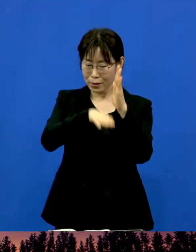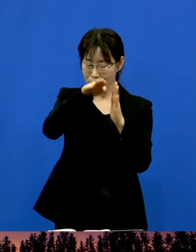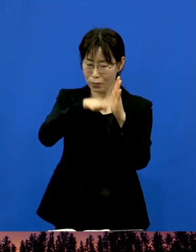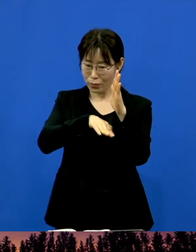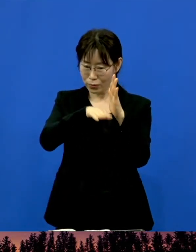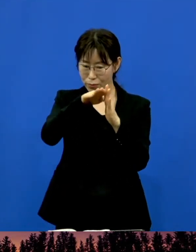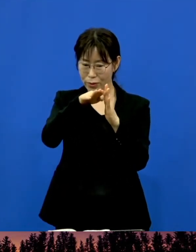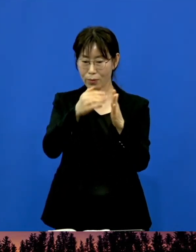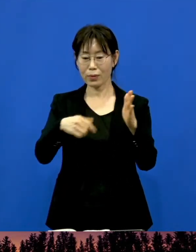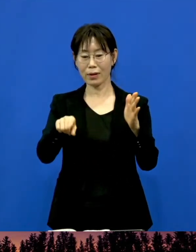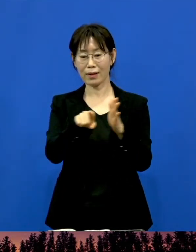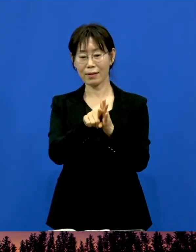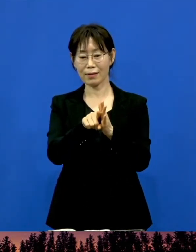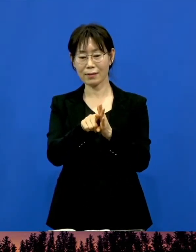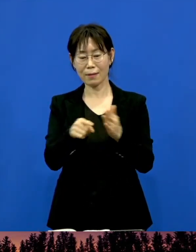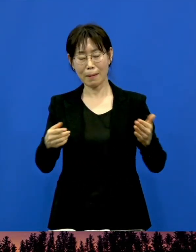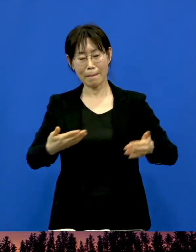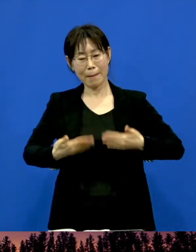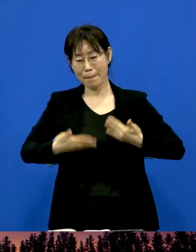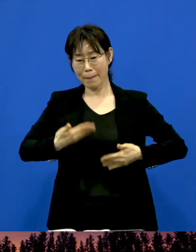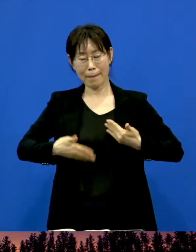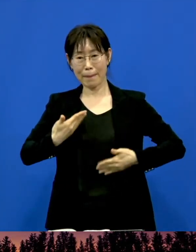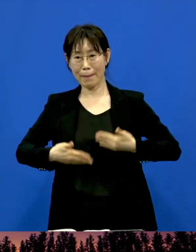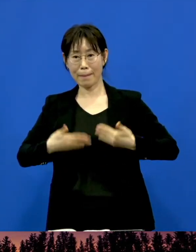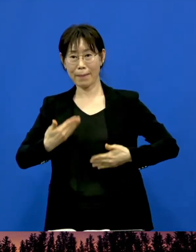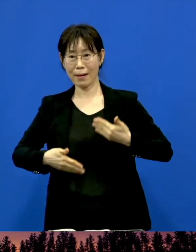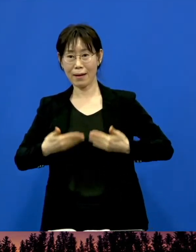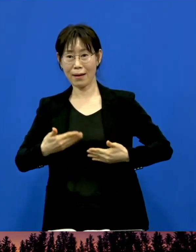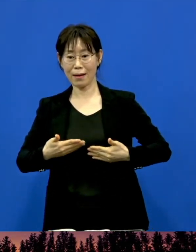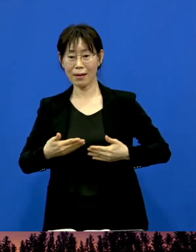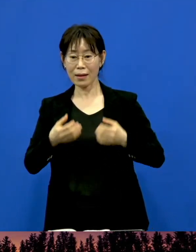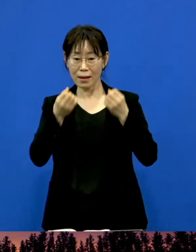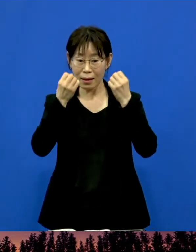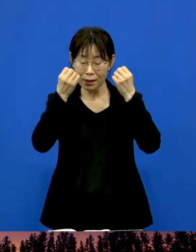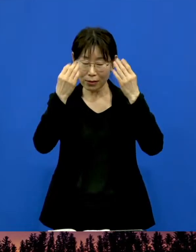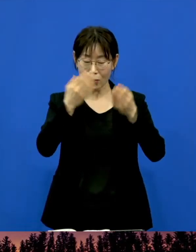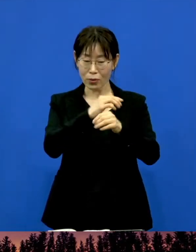그리고 점점 색다른 걸 찾게 되는 거예요. 점점 색다른.